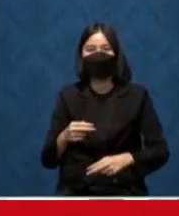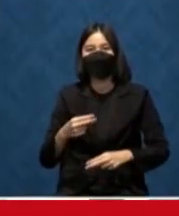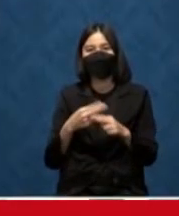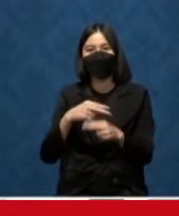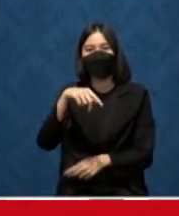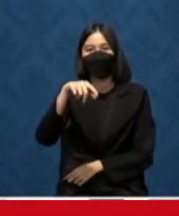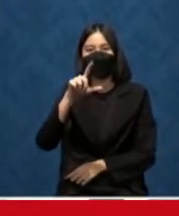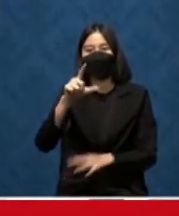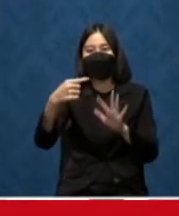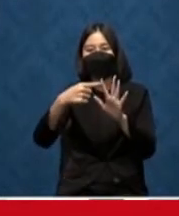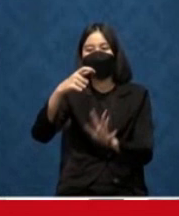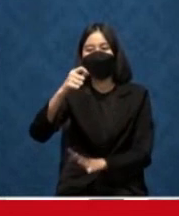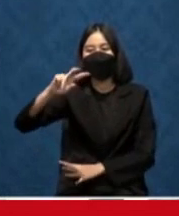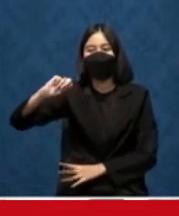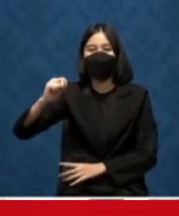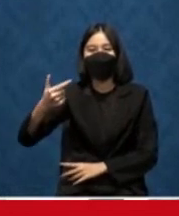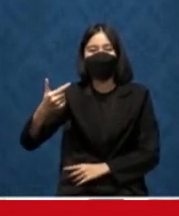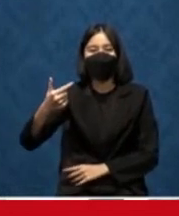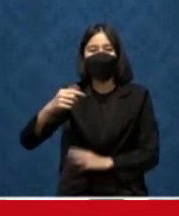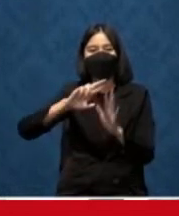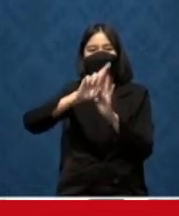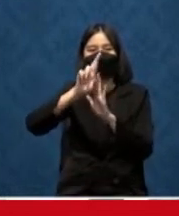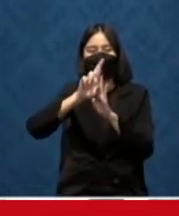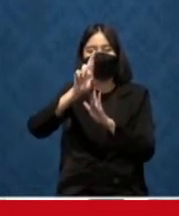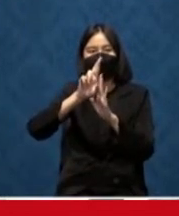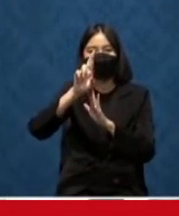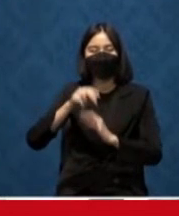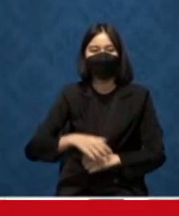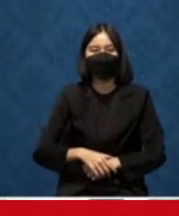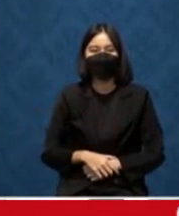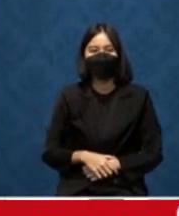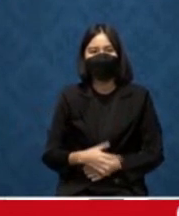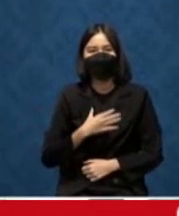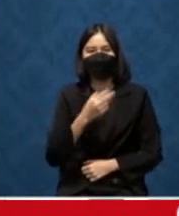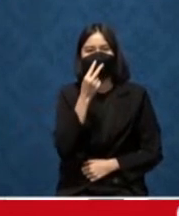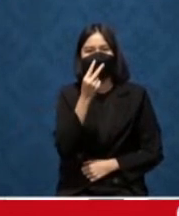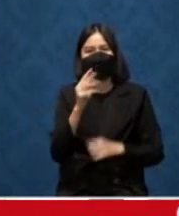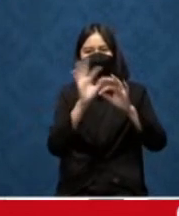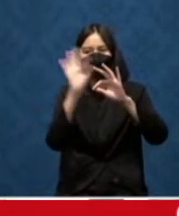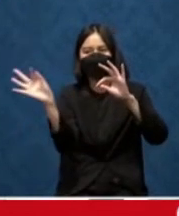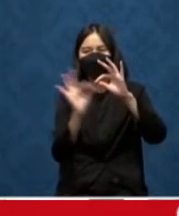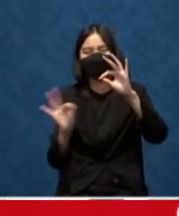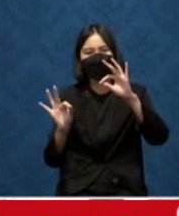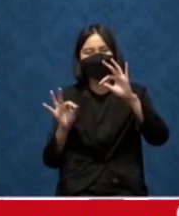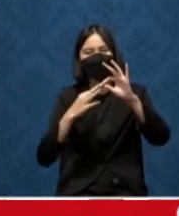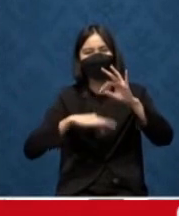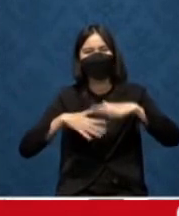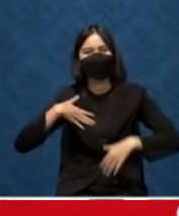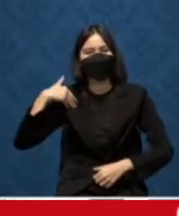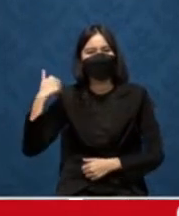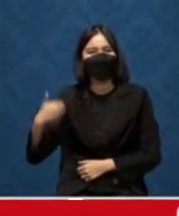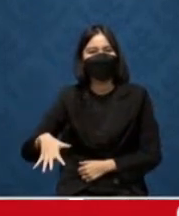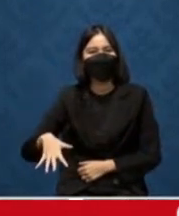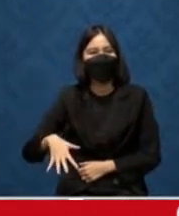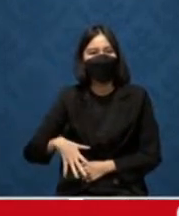ที่ฉนแล้อ่องตียาภัยรฐ สมาชิสภาพูแทนลศดอน จหมชงไงที่ฉนเหนคำปารลบก็ ที่ฉัไม่สบายใจตงแต